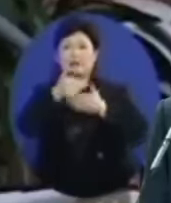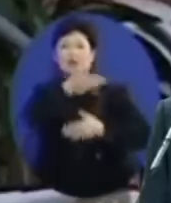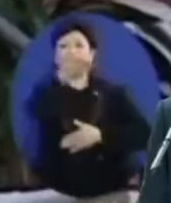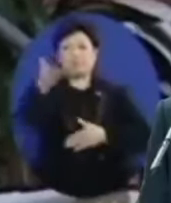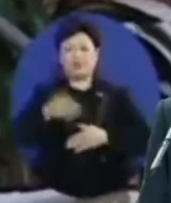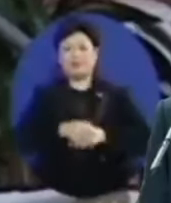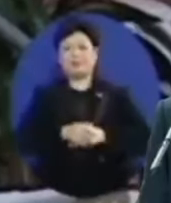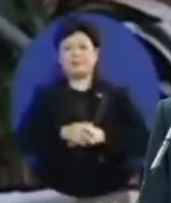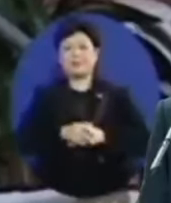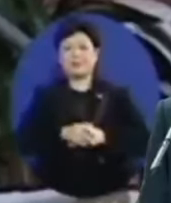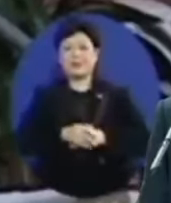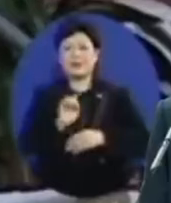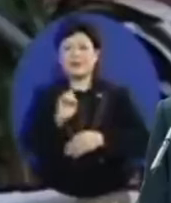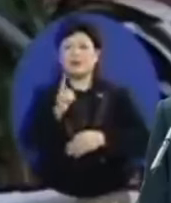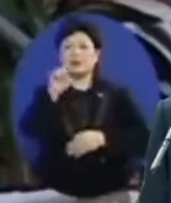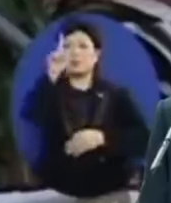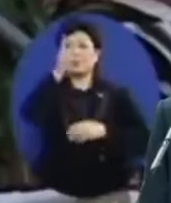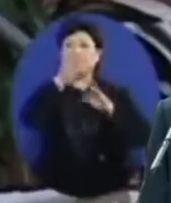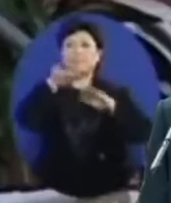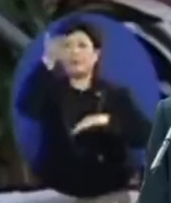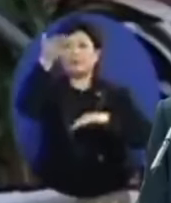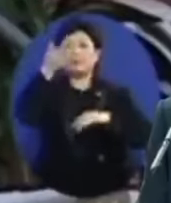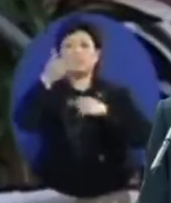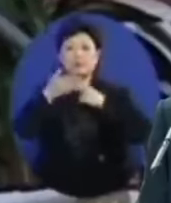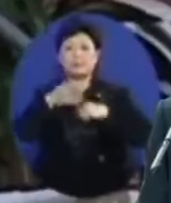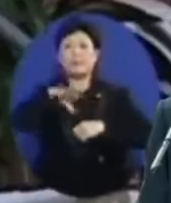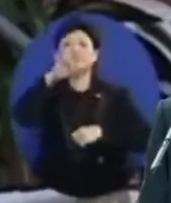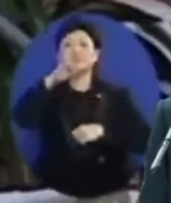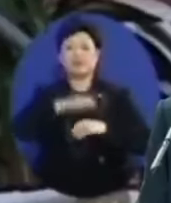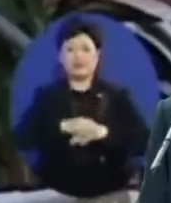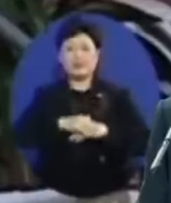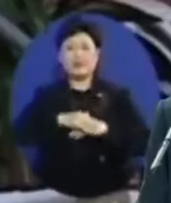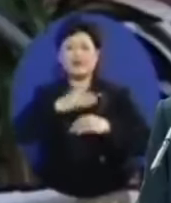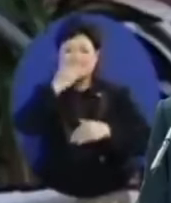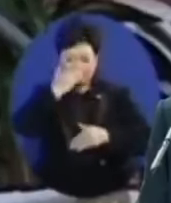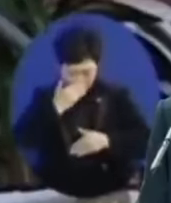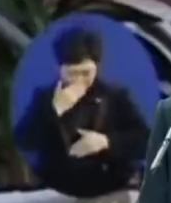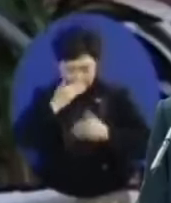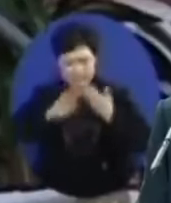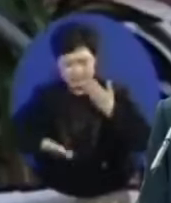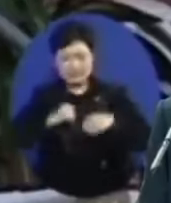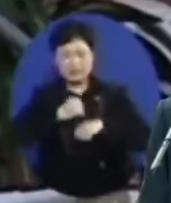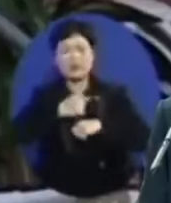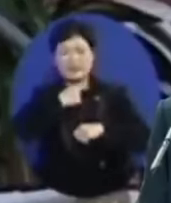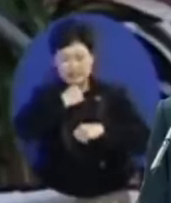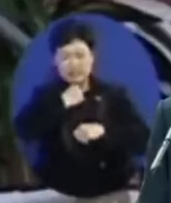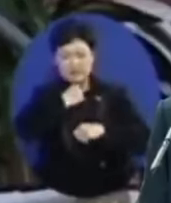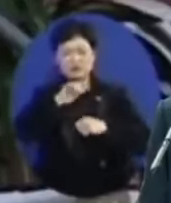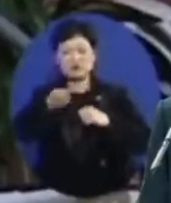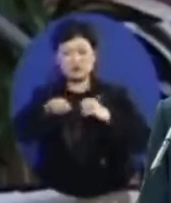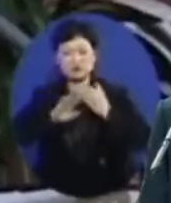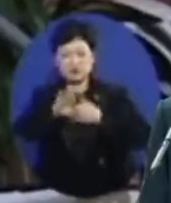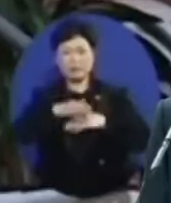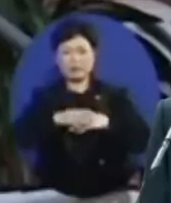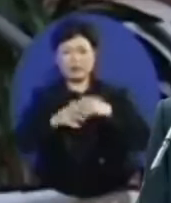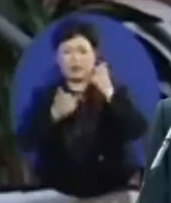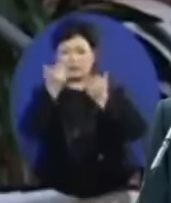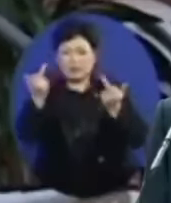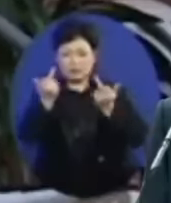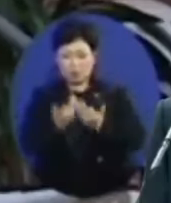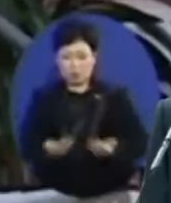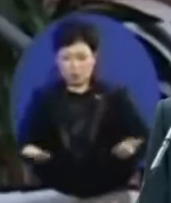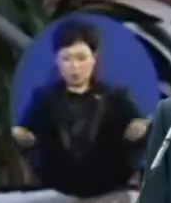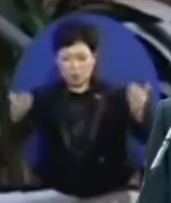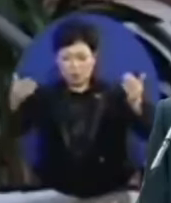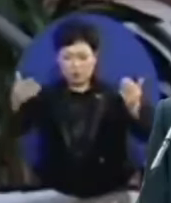여러분이 높임을 받기를 원하지만은 먼저 낮아져야 그 다음 높아지는 것입니다. 산도 골이 깊으면